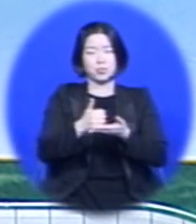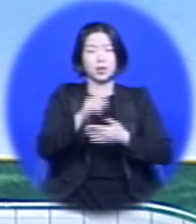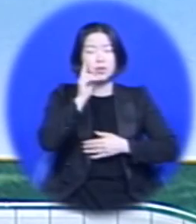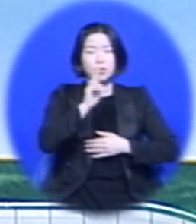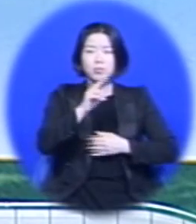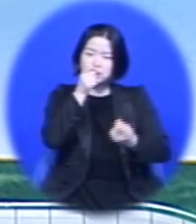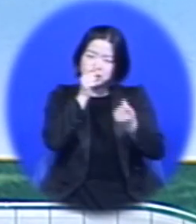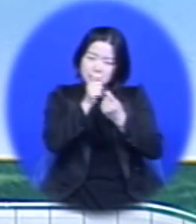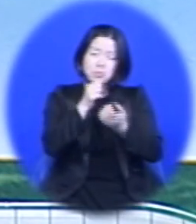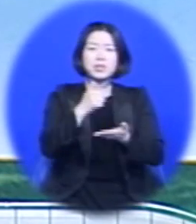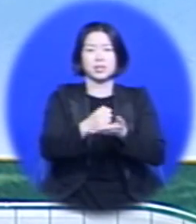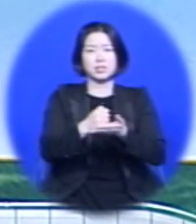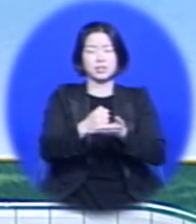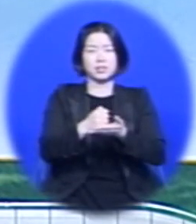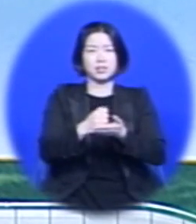친밀하신 분.